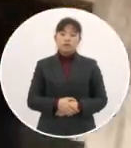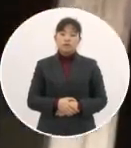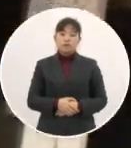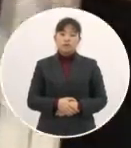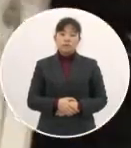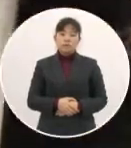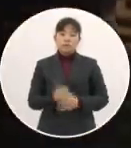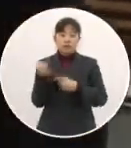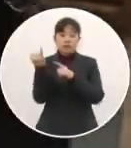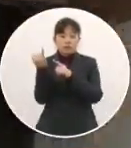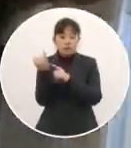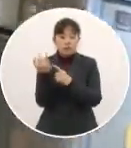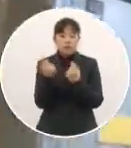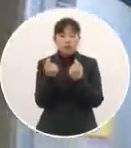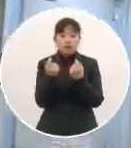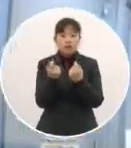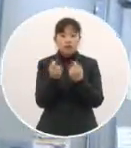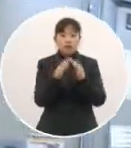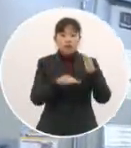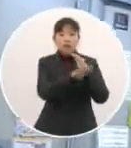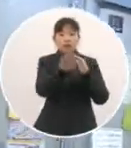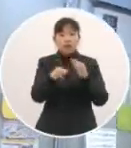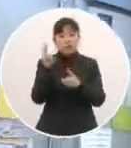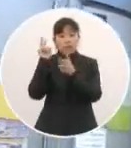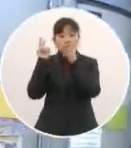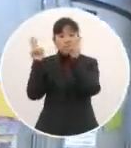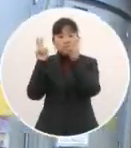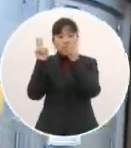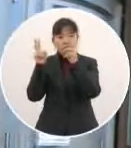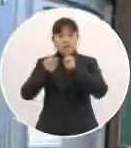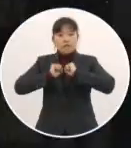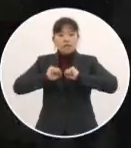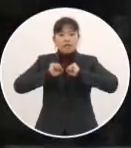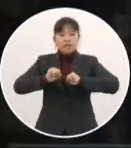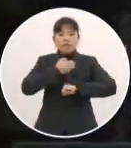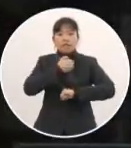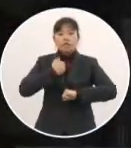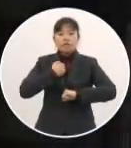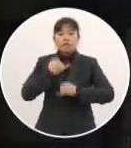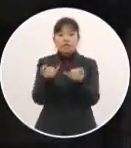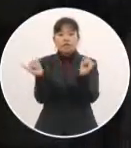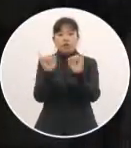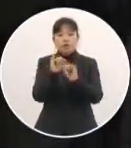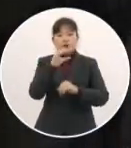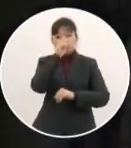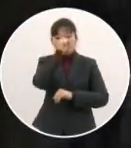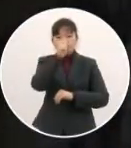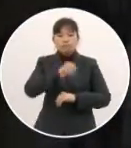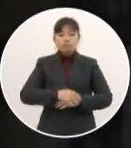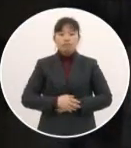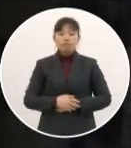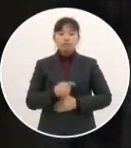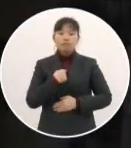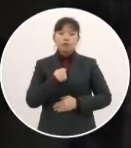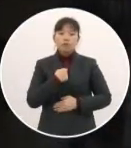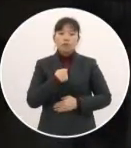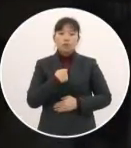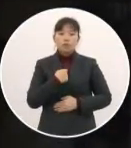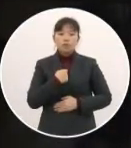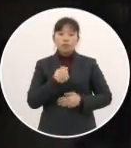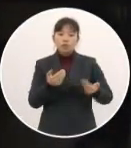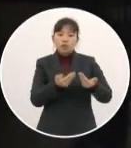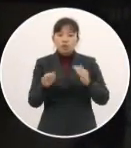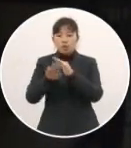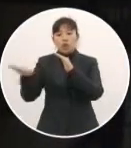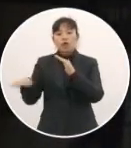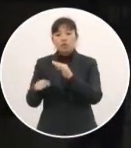長谷川さんのように家庭でも社会でも生き生きしてる女性って素敵。私も仕事も家庭も